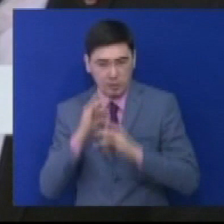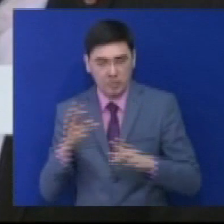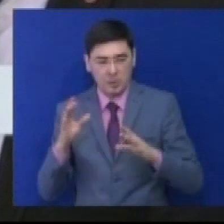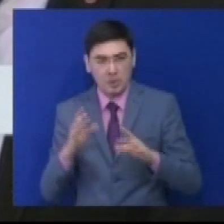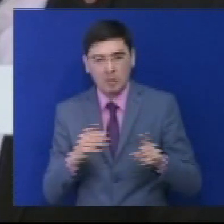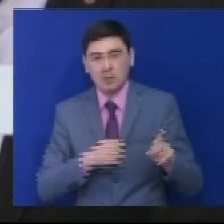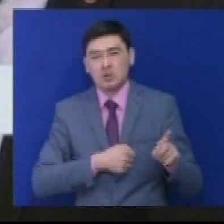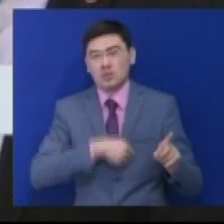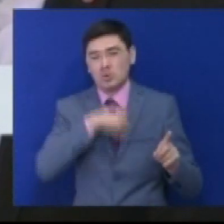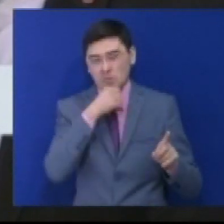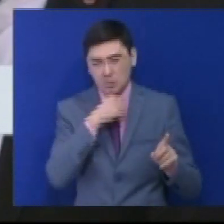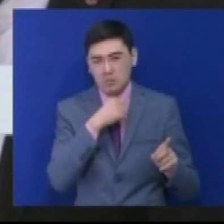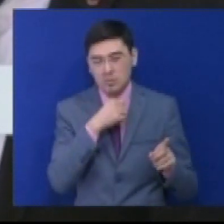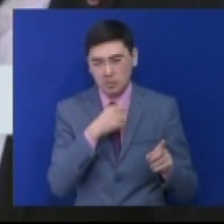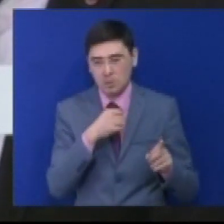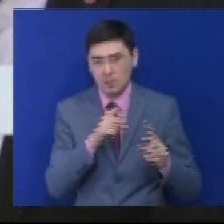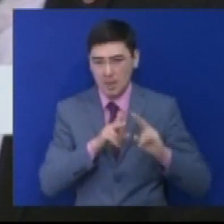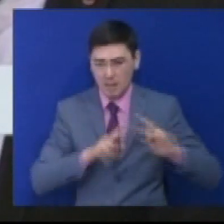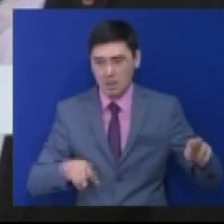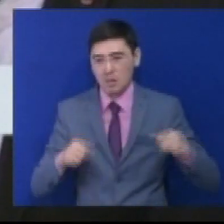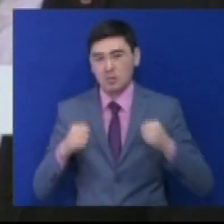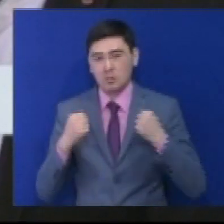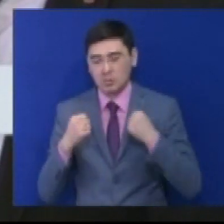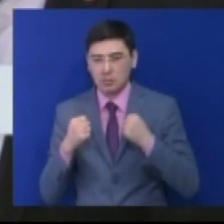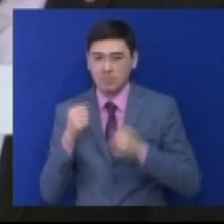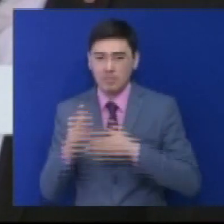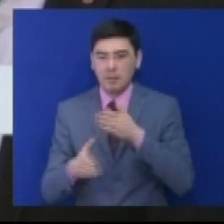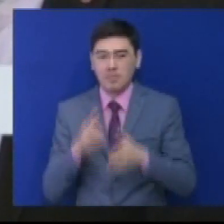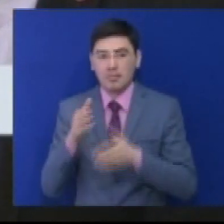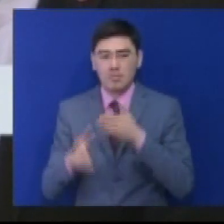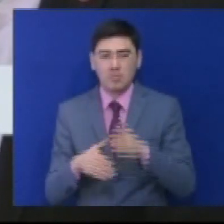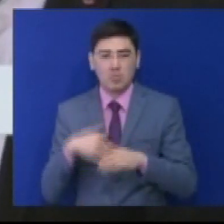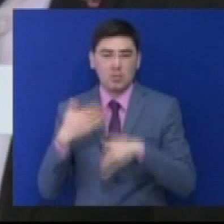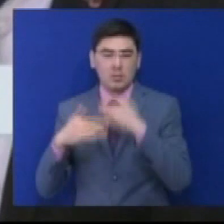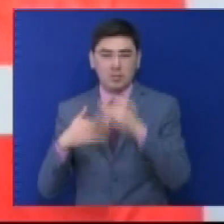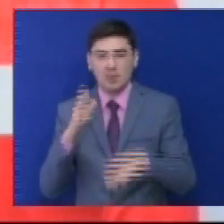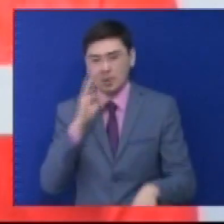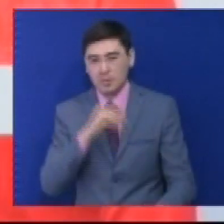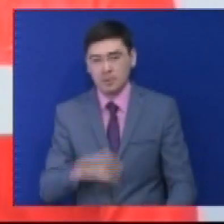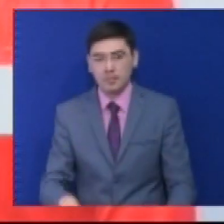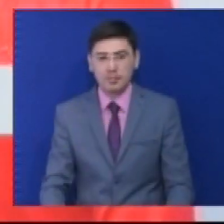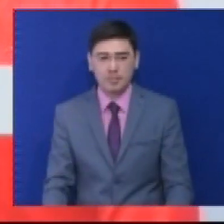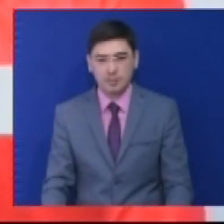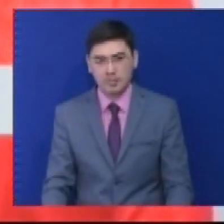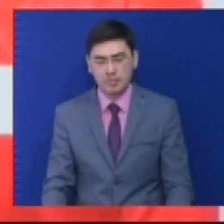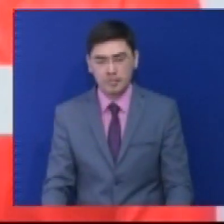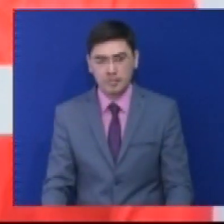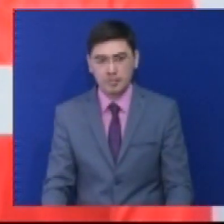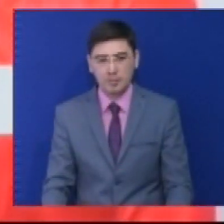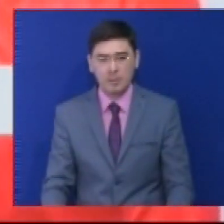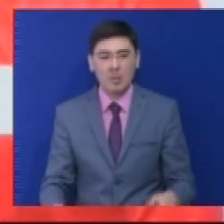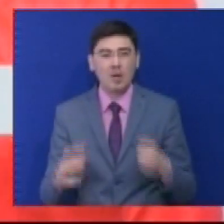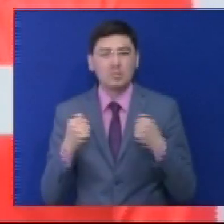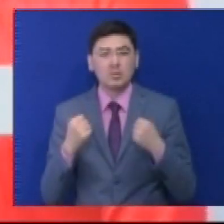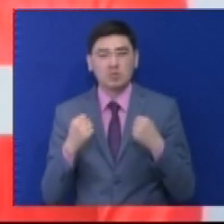можно сказать, соратники, будут им подражать и будут совершенствовать именно свой результат. Легкоатлетики – это очень популярный